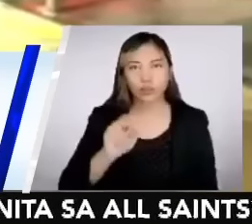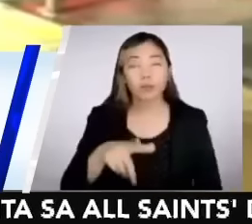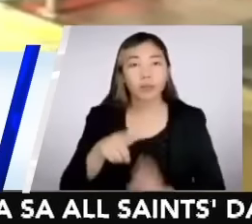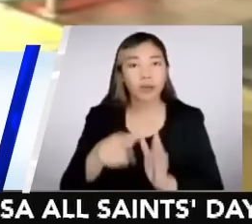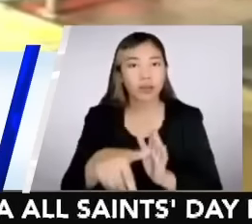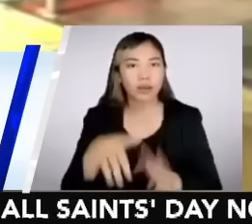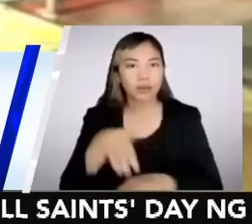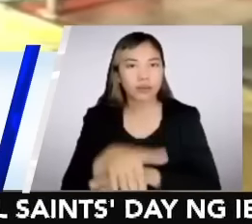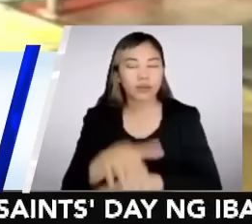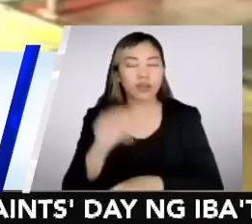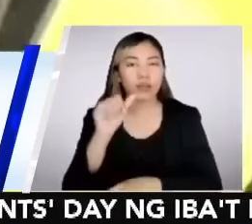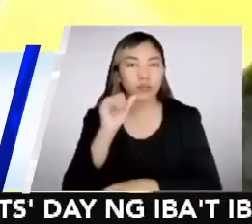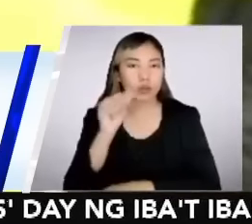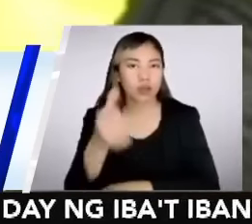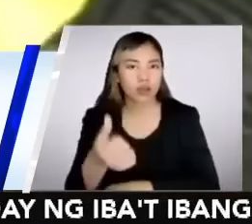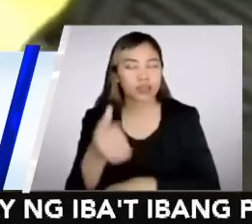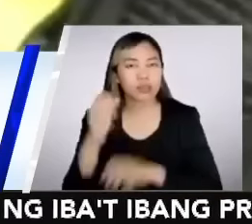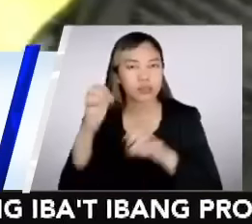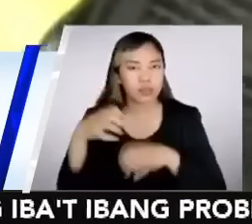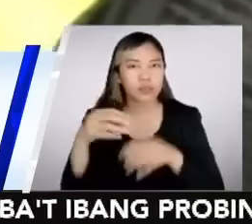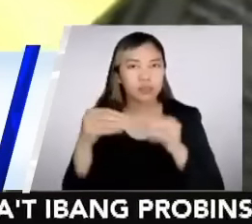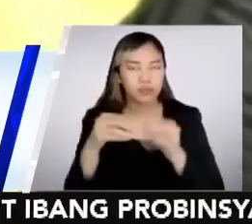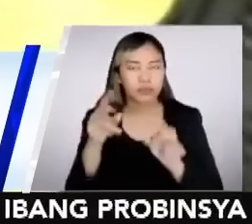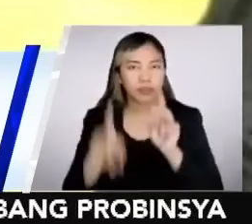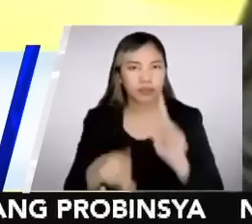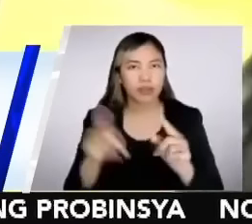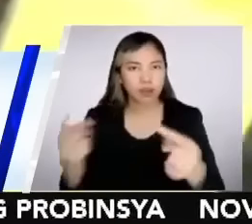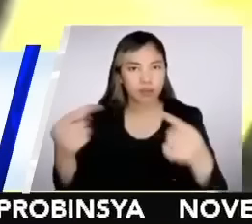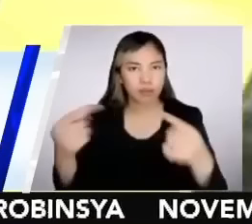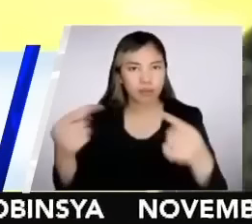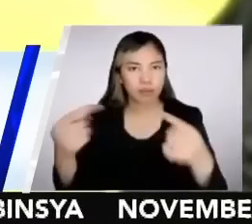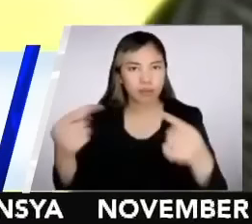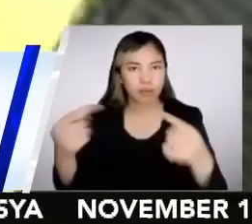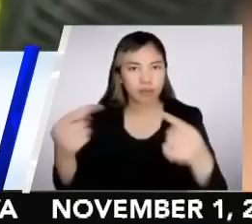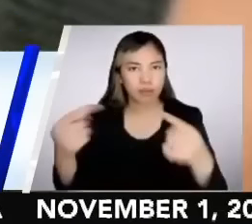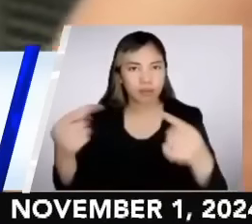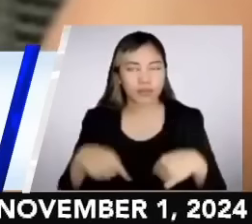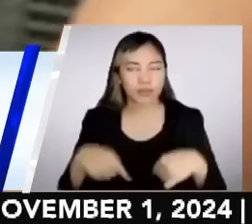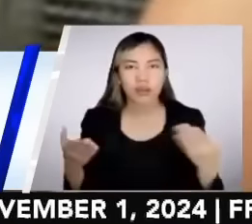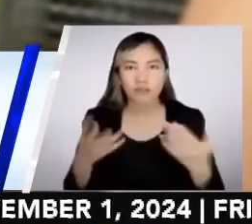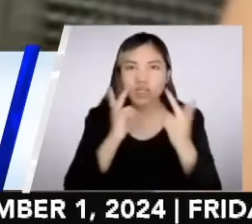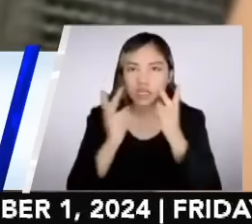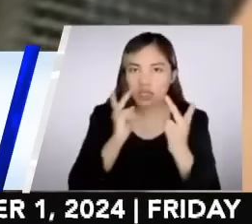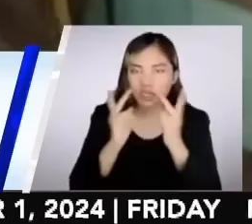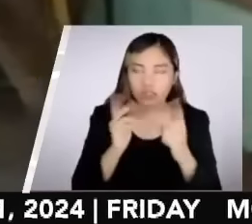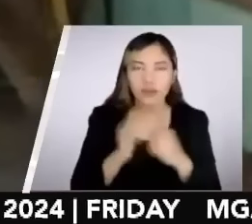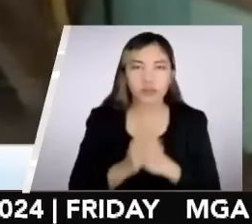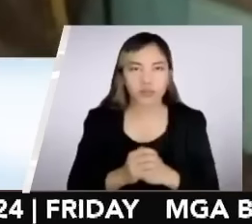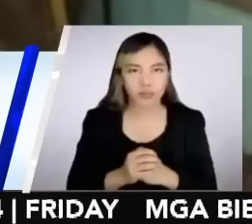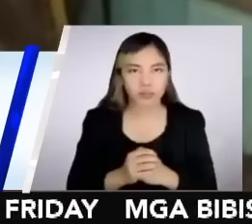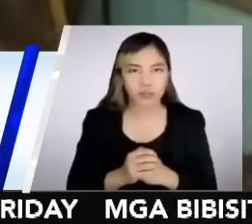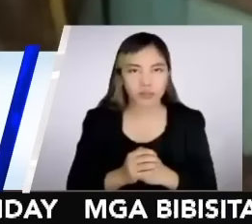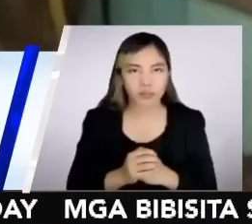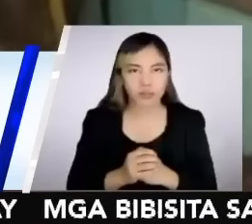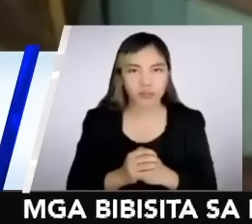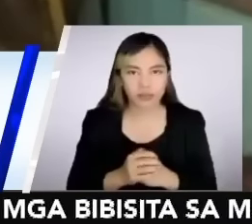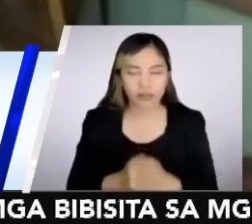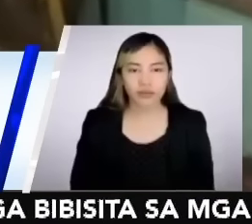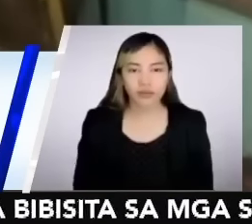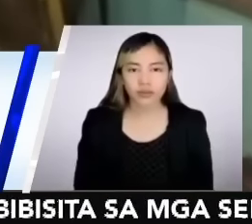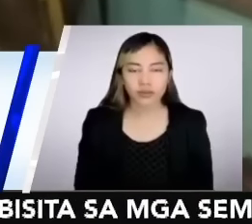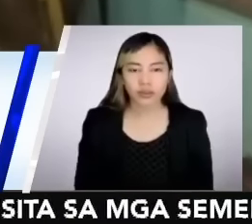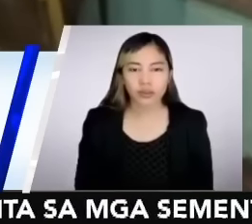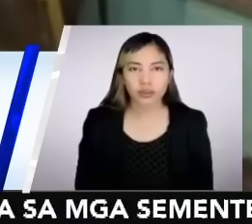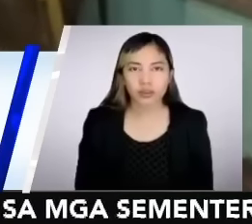na darating pa rin ang mga taong bibisita sa puntod ng kanilang mga yumaong kaanak. Ayon naman sa hepe ng Dagupan City Police